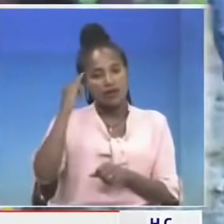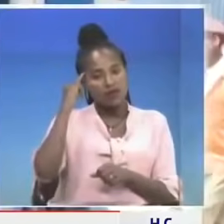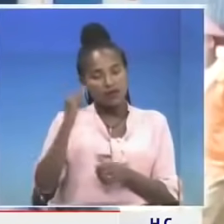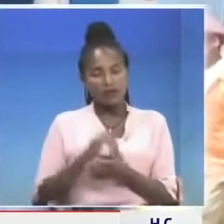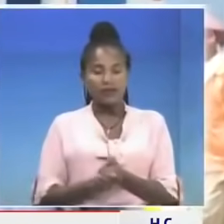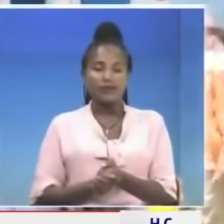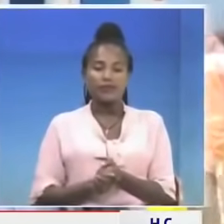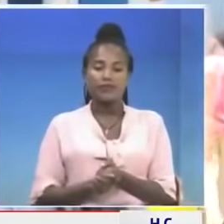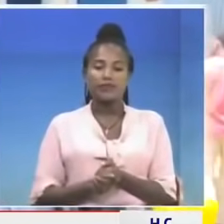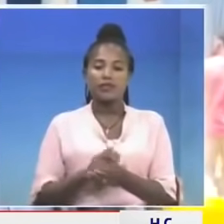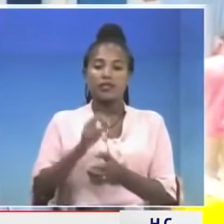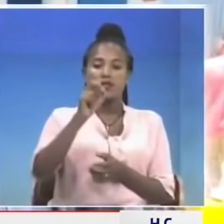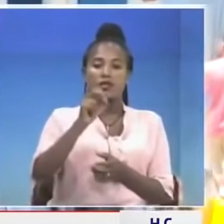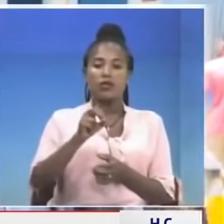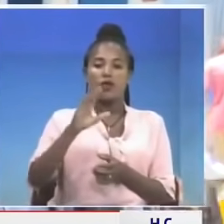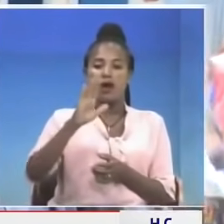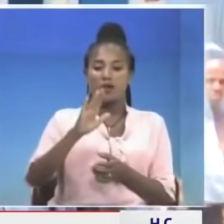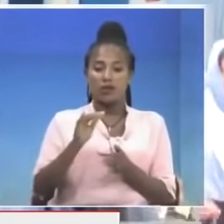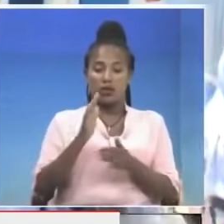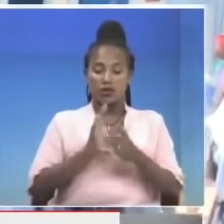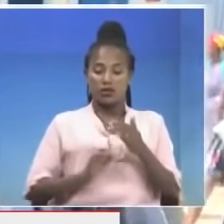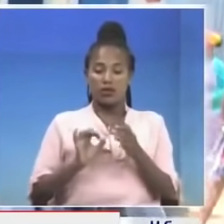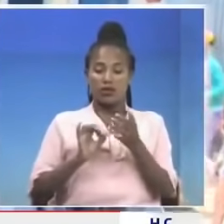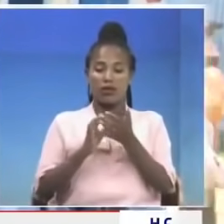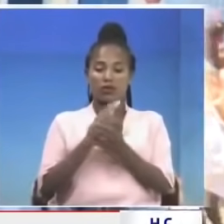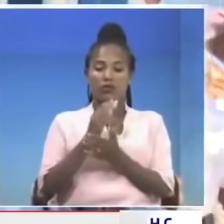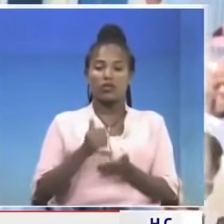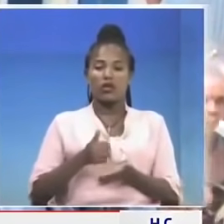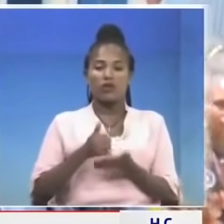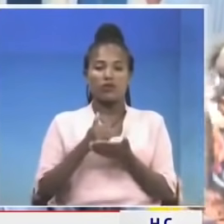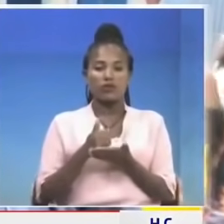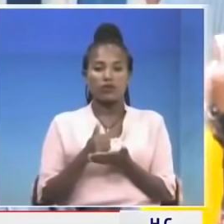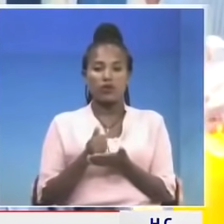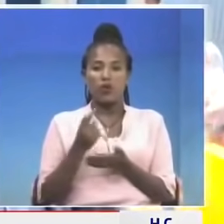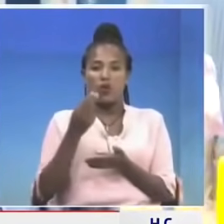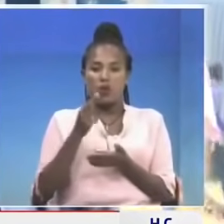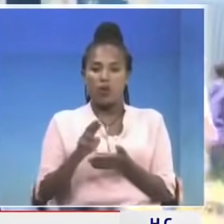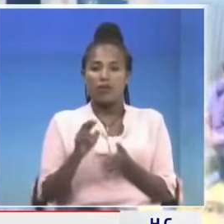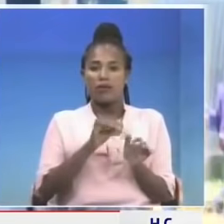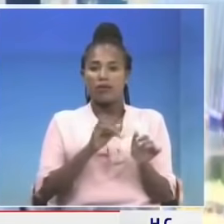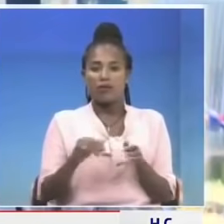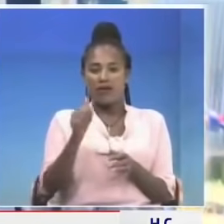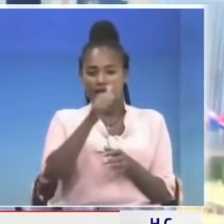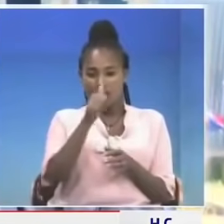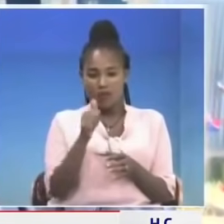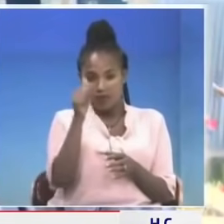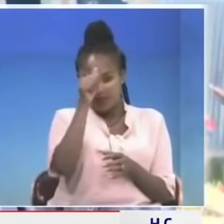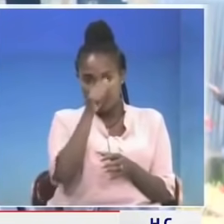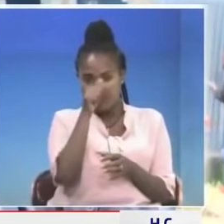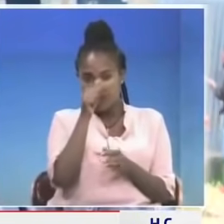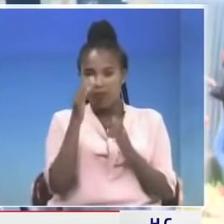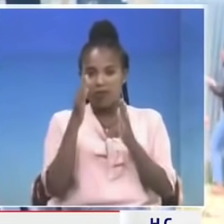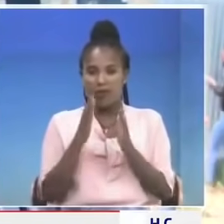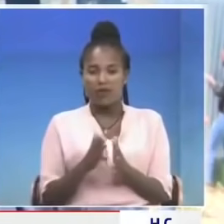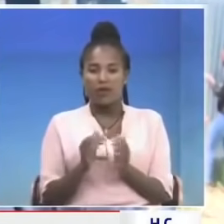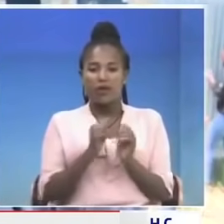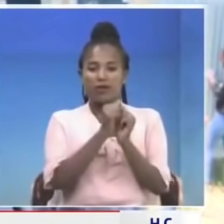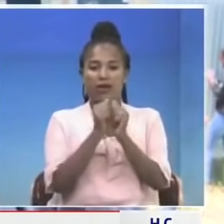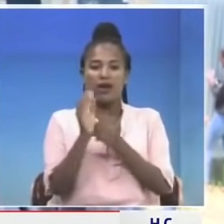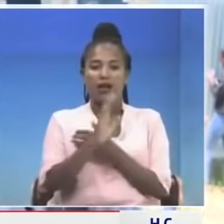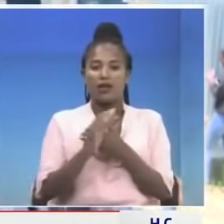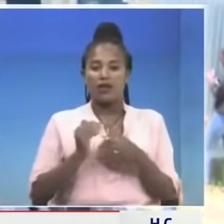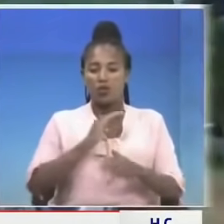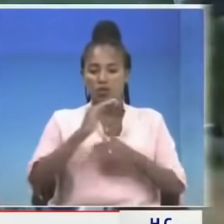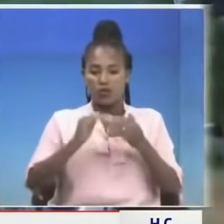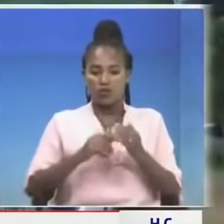ያለነው። የዋግ ተወላጆችም ሆኑ የልማቱ ደጋፊዎች ወይም ደግሞ ማንኛውም ኢትዮጵያዊ የጋራ ሀገር ነው ያለን፣ ሁሉም